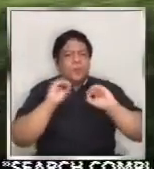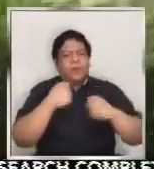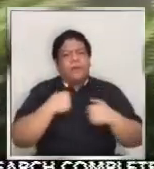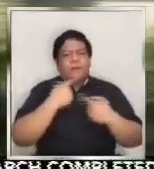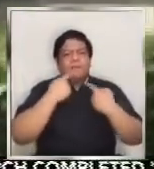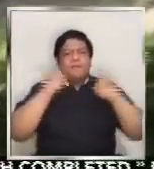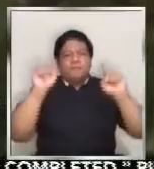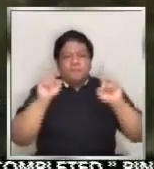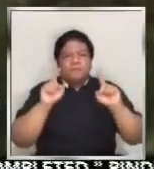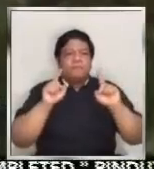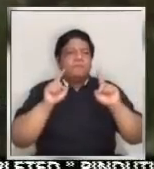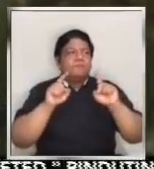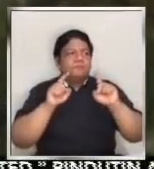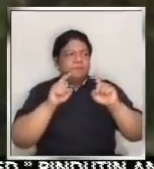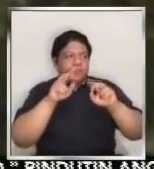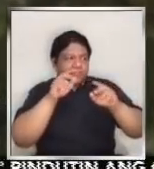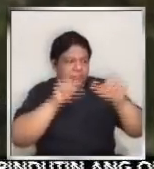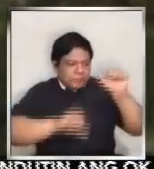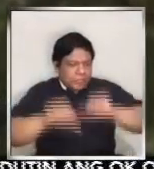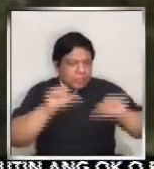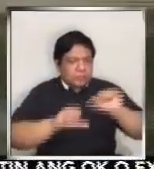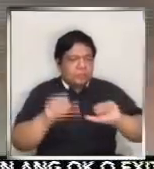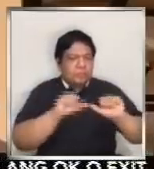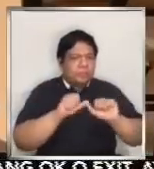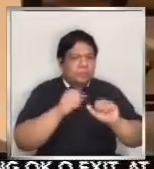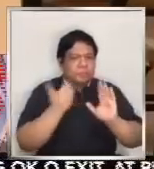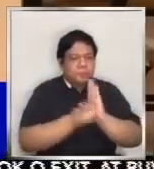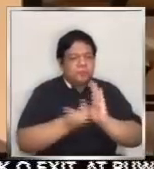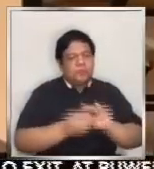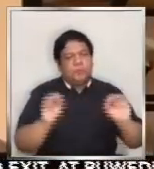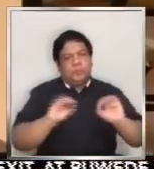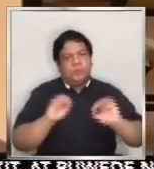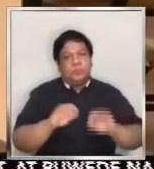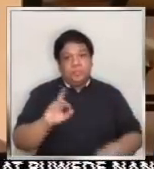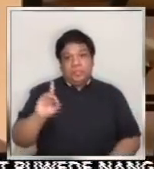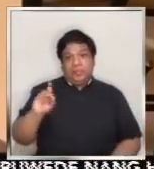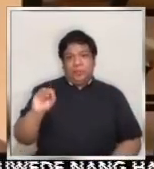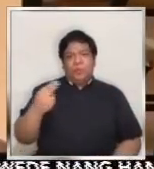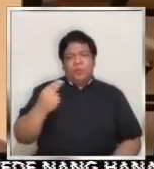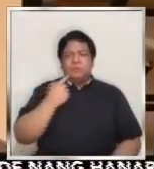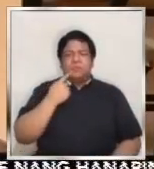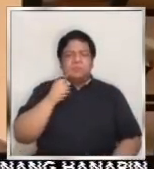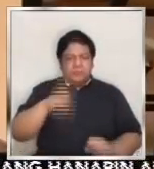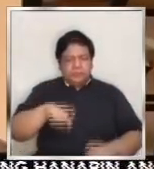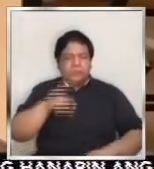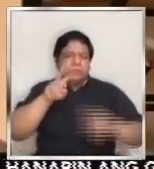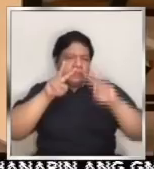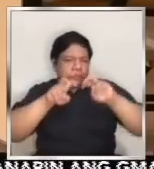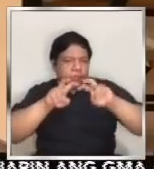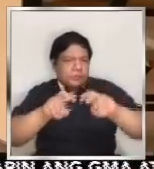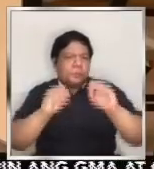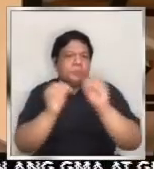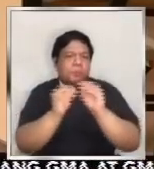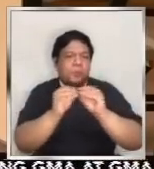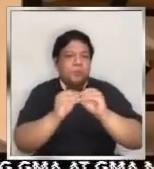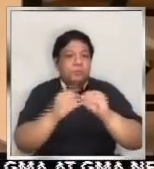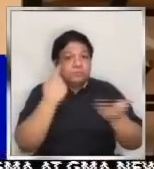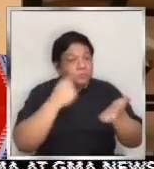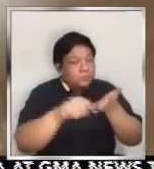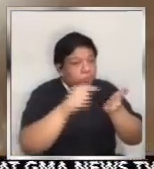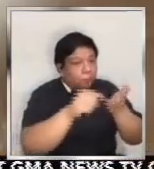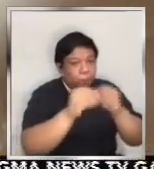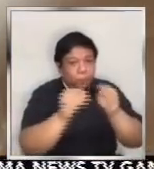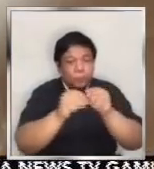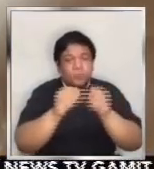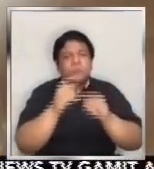sinasabi ng DOH. Kailangan pang pag-aralan maigi ito, no? Samantala, nagpapatuloy ang validation ng Epidemiology Bureau ng